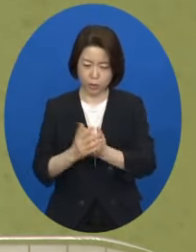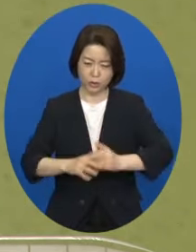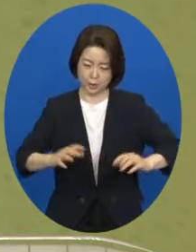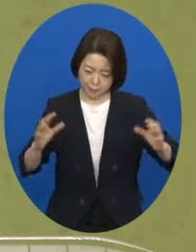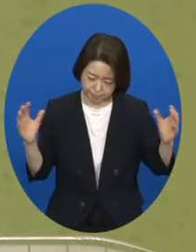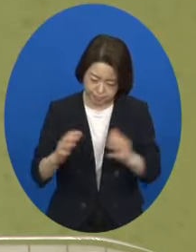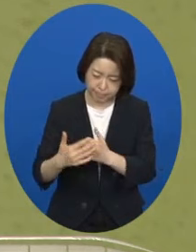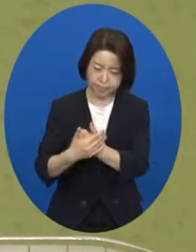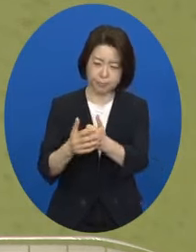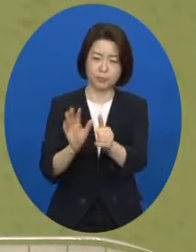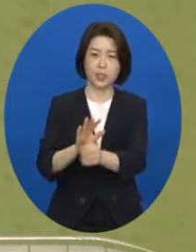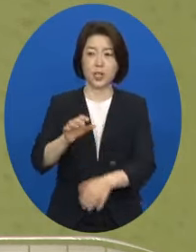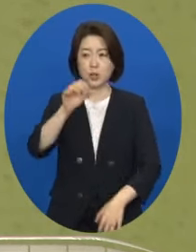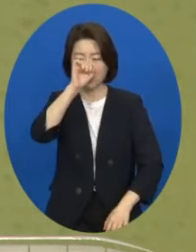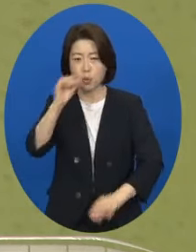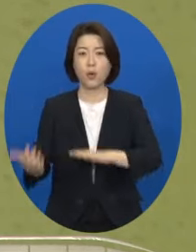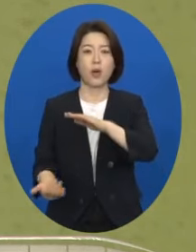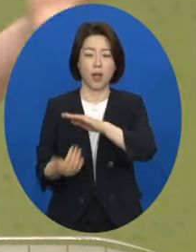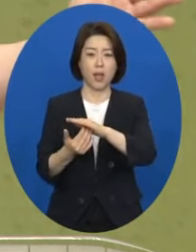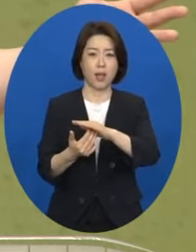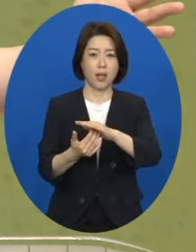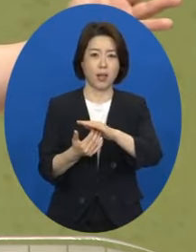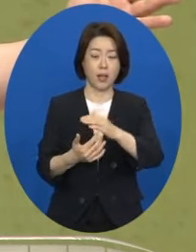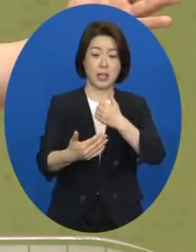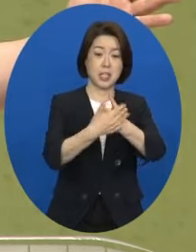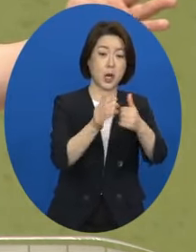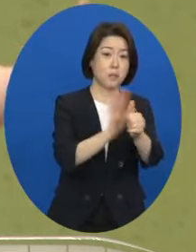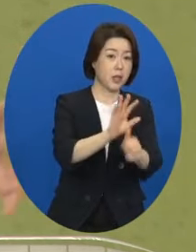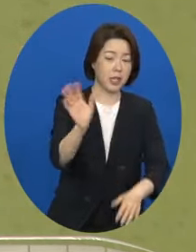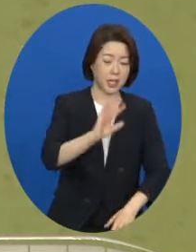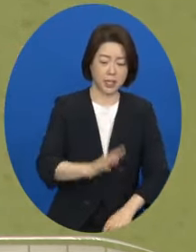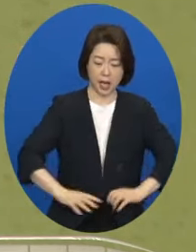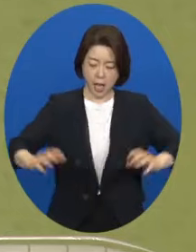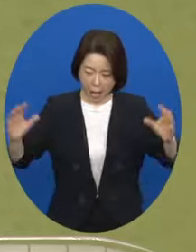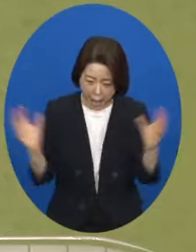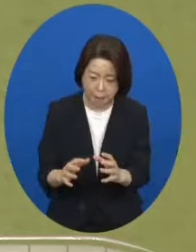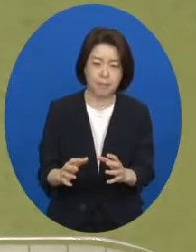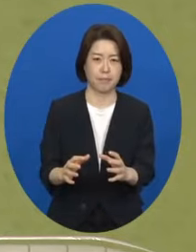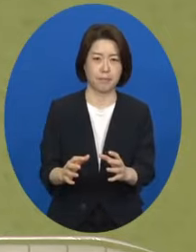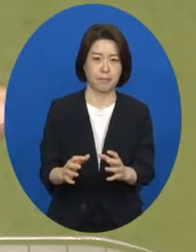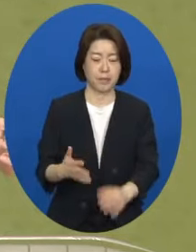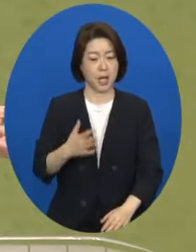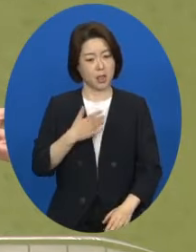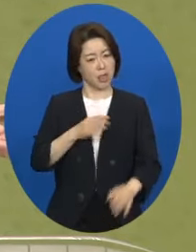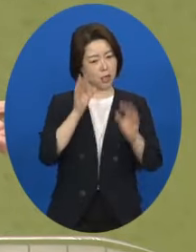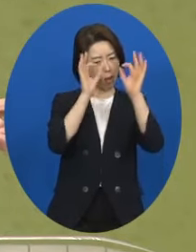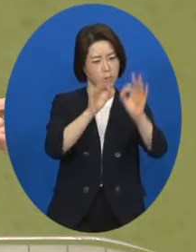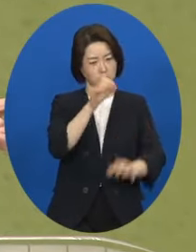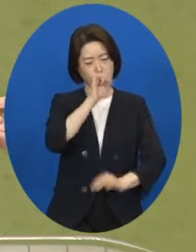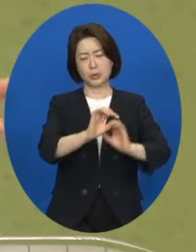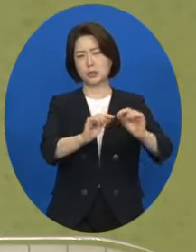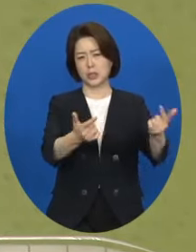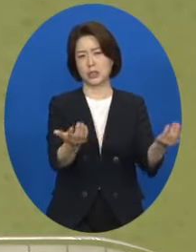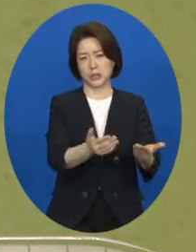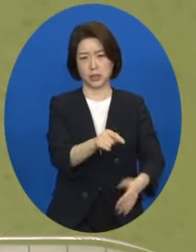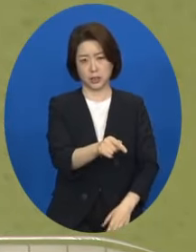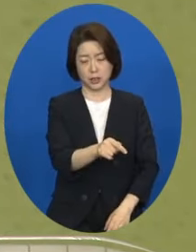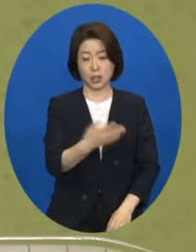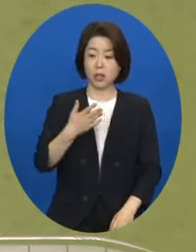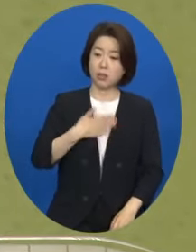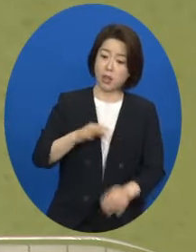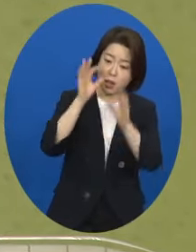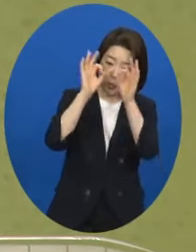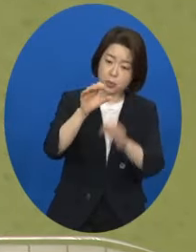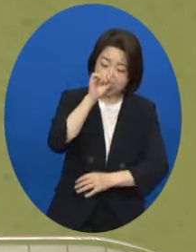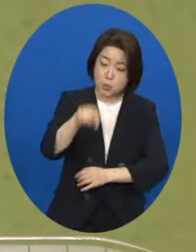선을 이룬다고 했습니다. 협력이 아니고 합력이에요. 합력은 내가 보기에 안 좋은 일이 있어요. 내가 보기에